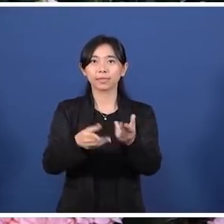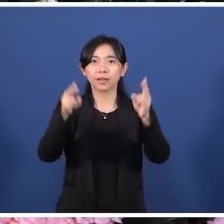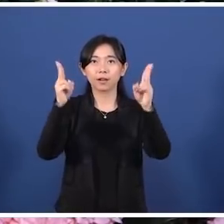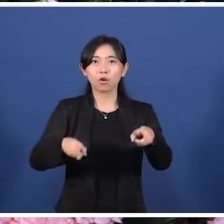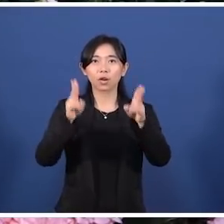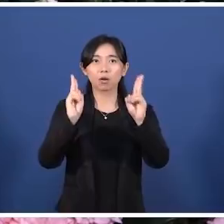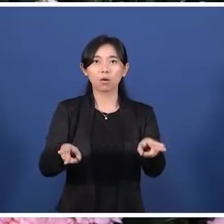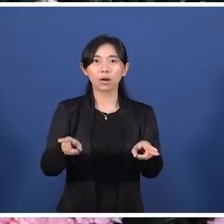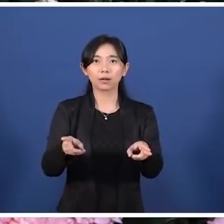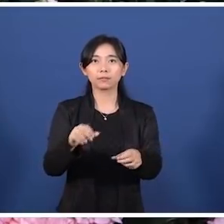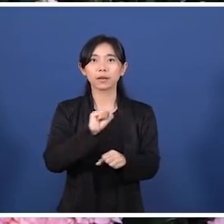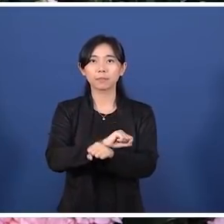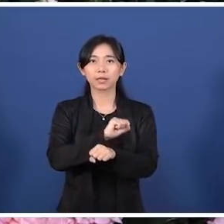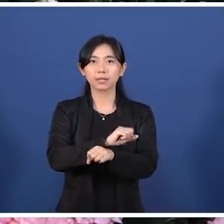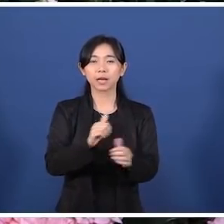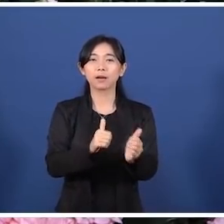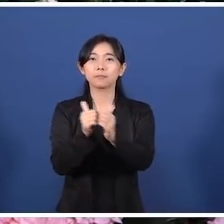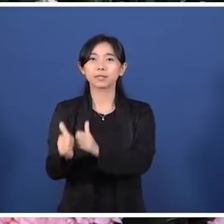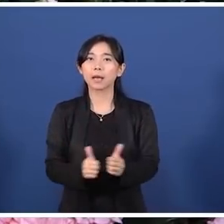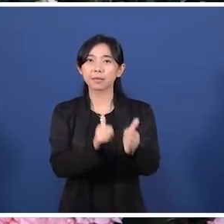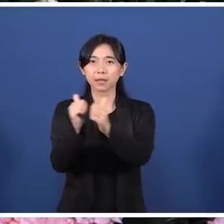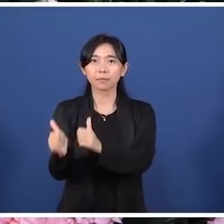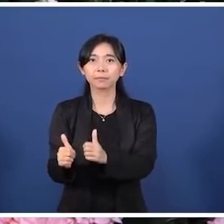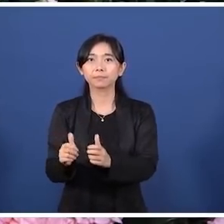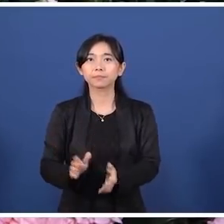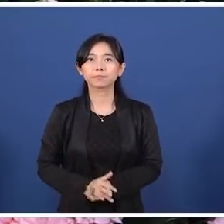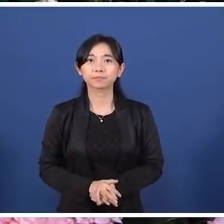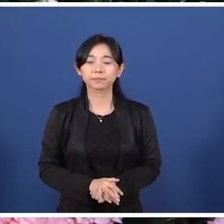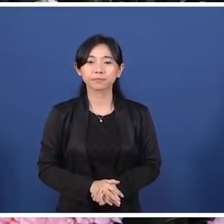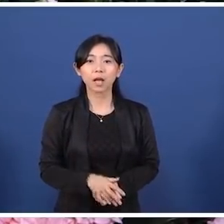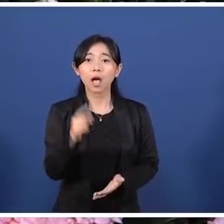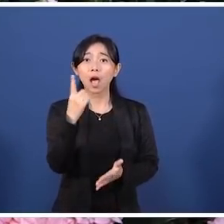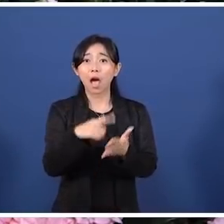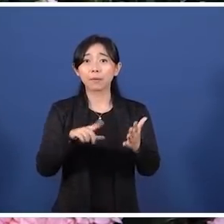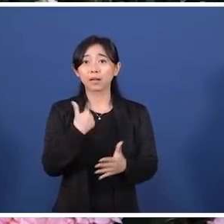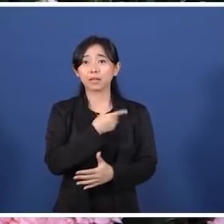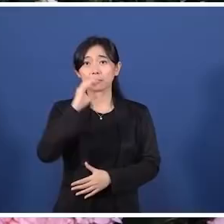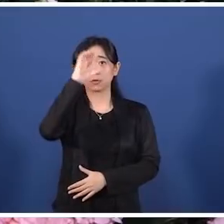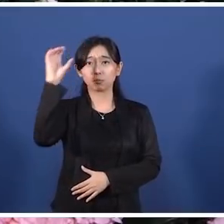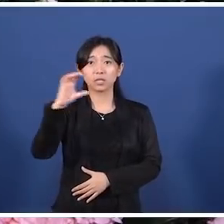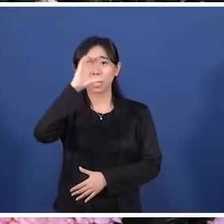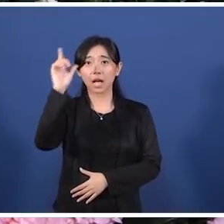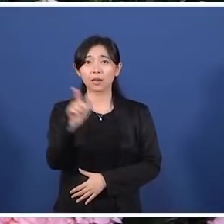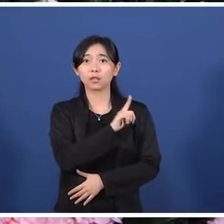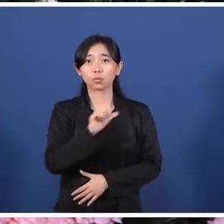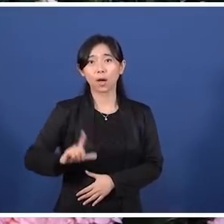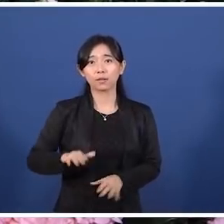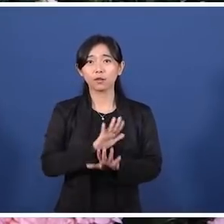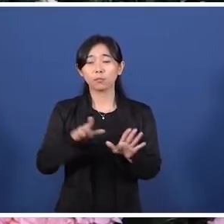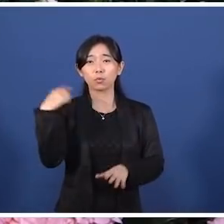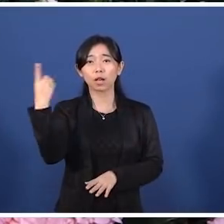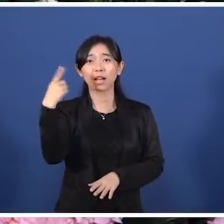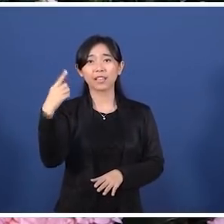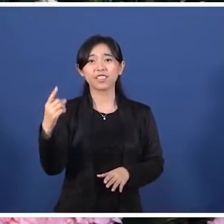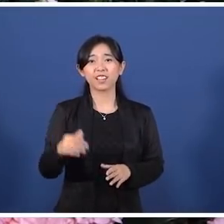orang-orang yang bekerja bersama-sama. Sejauh mana kita betul-betul mencari Tuhan dan bukan hanya pergi ke gereja dan